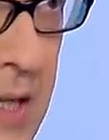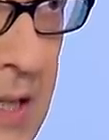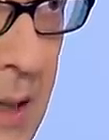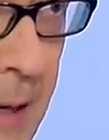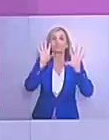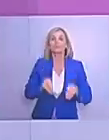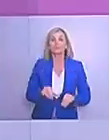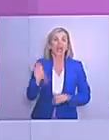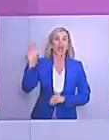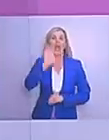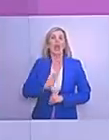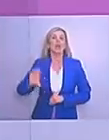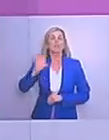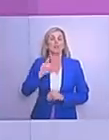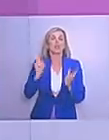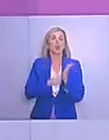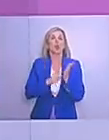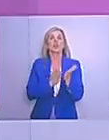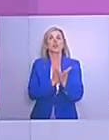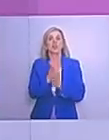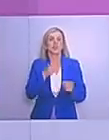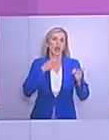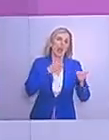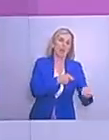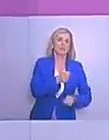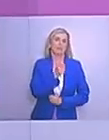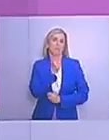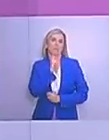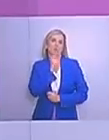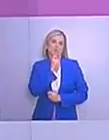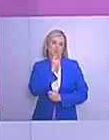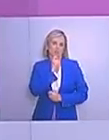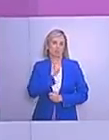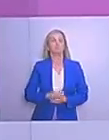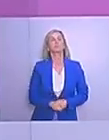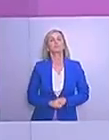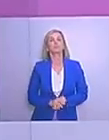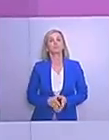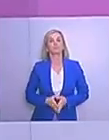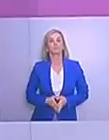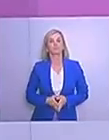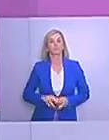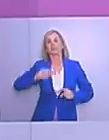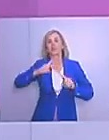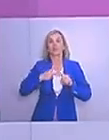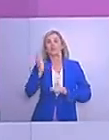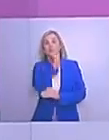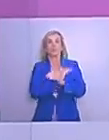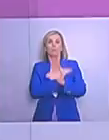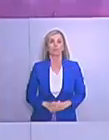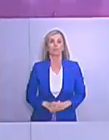από σκλήρυνση κατά πλάκας, είναι μια αγωνίστρια της ζωής. Και αυτό θα πρέπει να το λάβουμε υπόψη